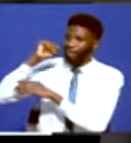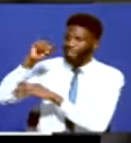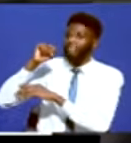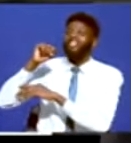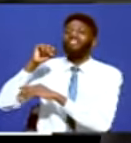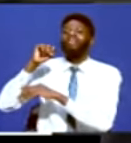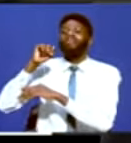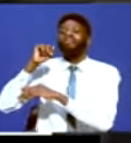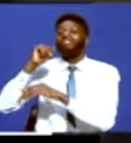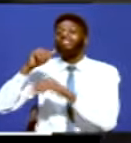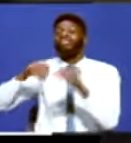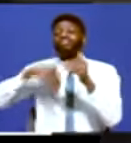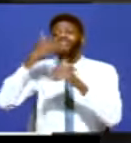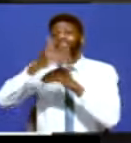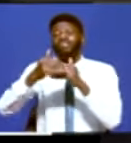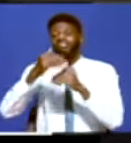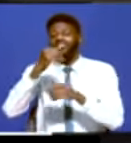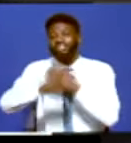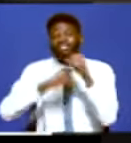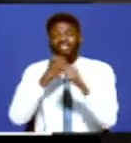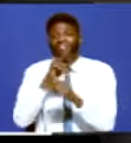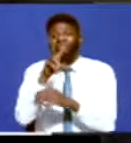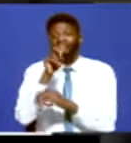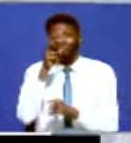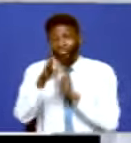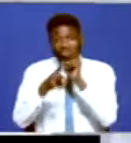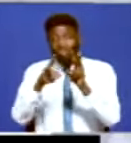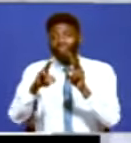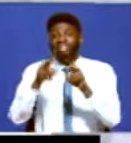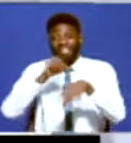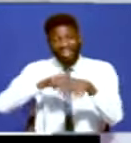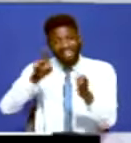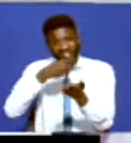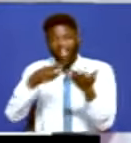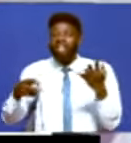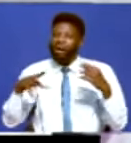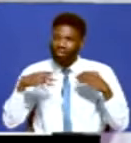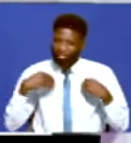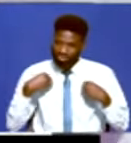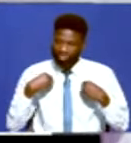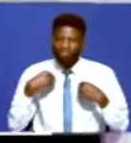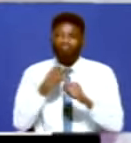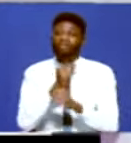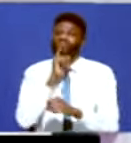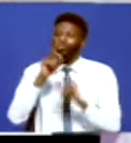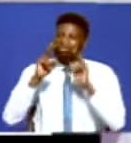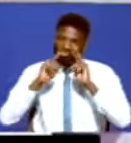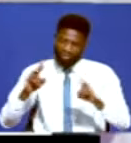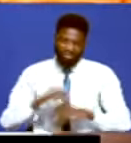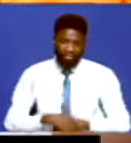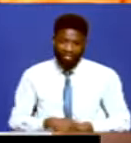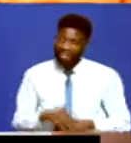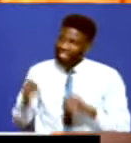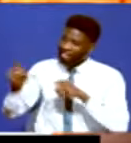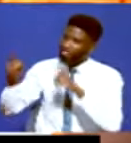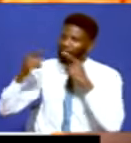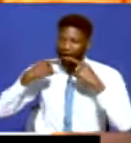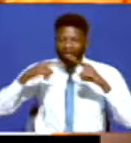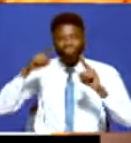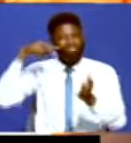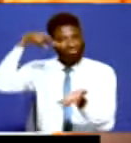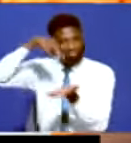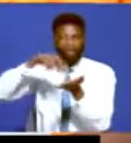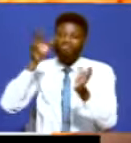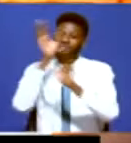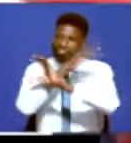na utulivu humu nchini baada ya uchaguzi. Muturi, ambaye tayari ametangaza kwamba atawania urais kwenye uchaguzi mkuu mwaka ujao, anasema rufaa